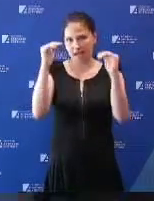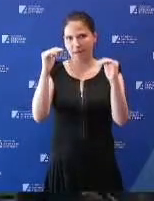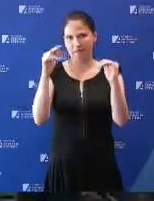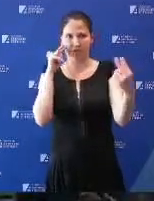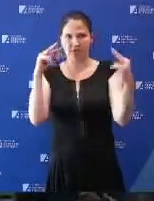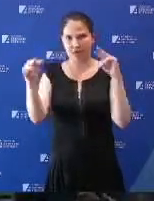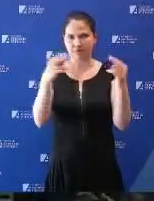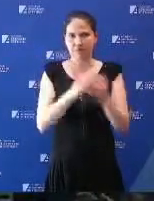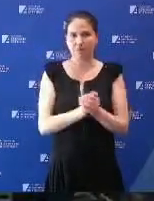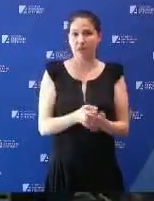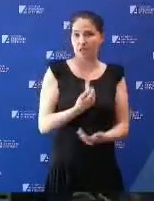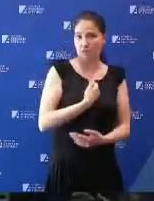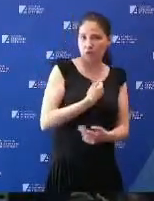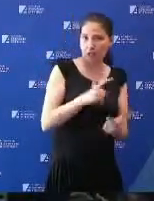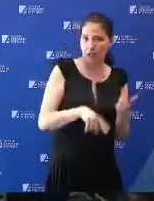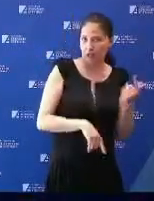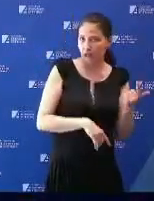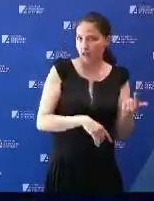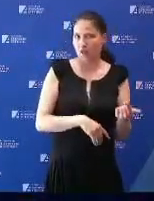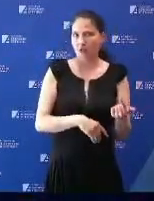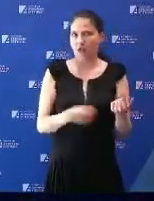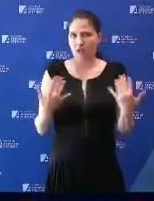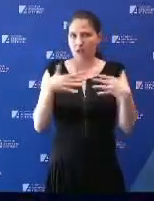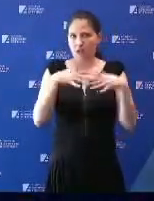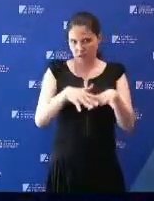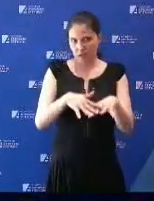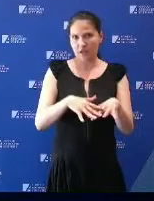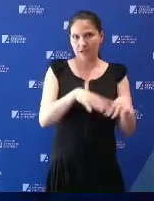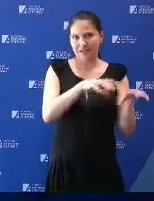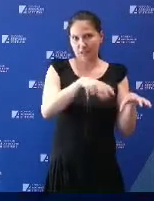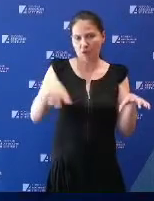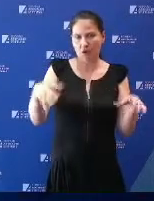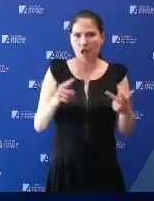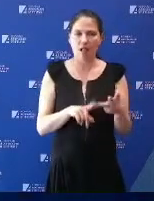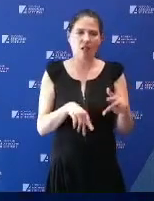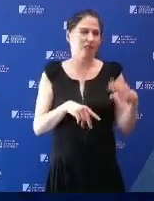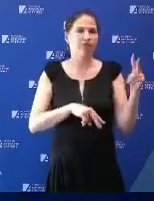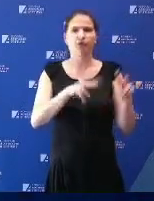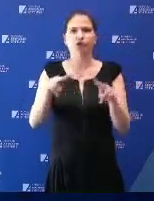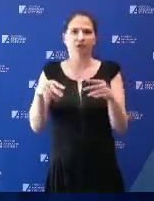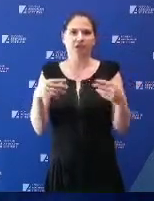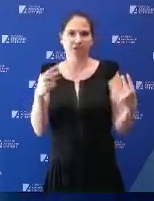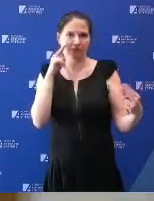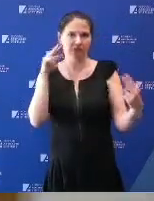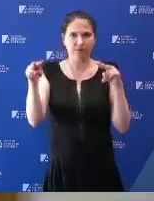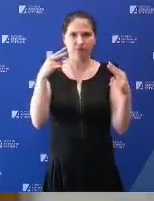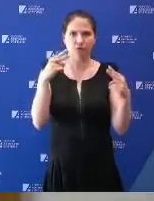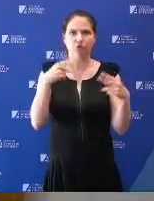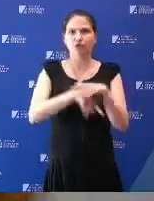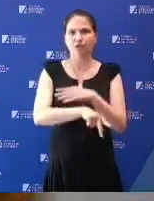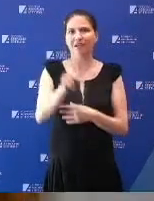der individuellen Ebene bis hin zur sektoralen Ebene. Und das alles können wir mit Hilfe von KI.